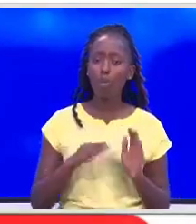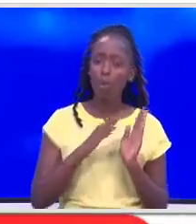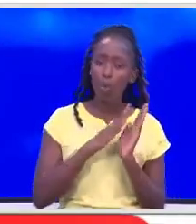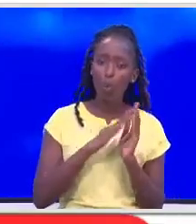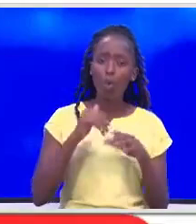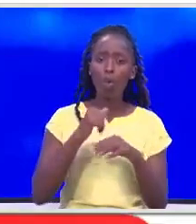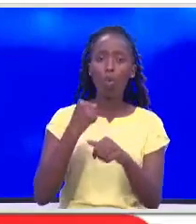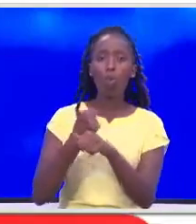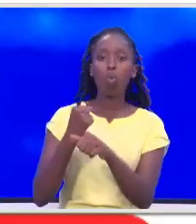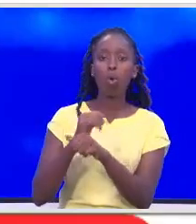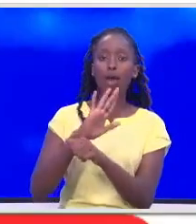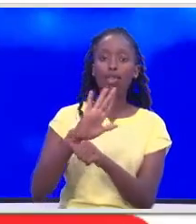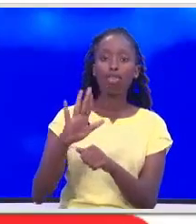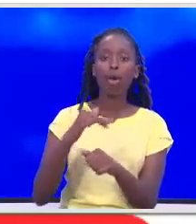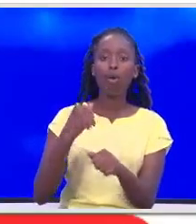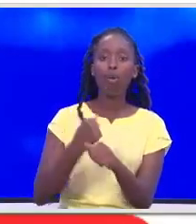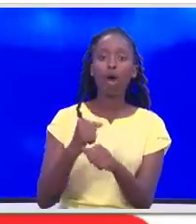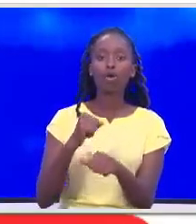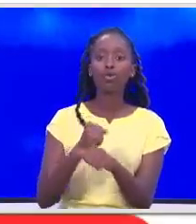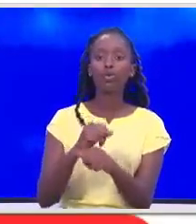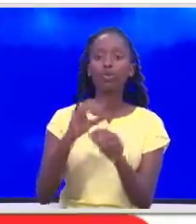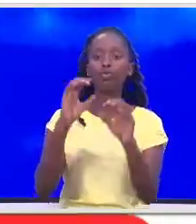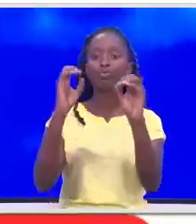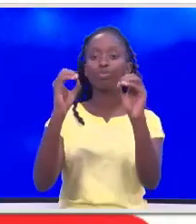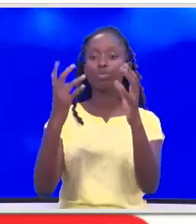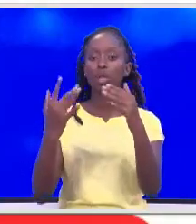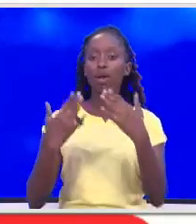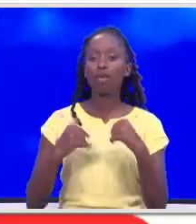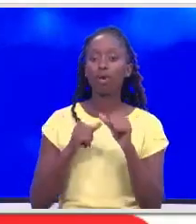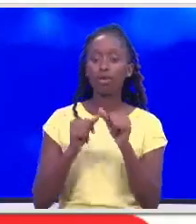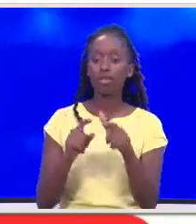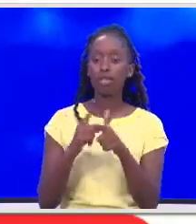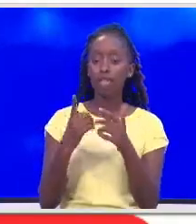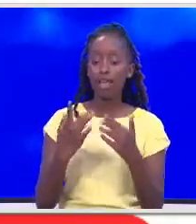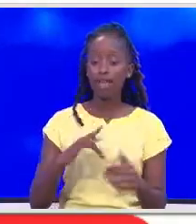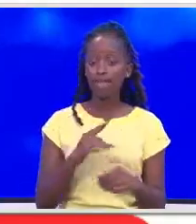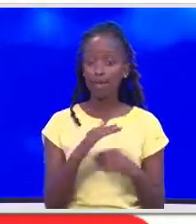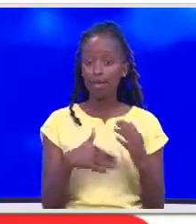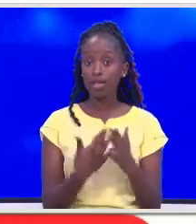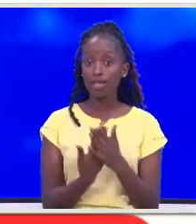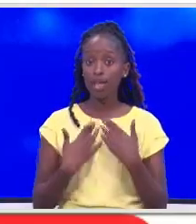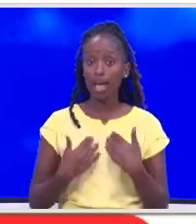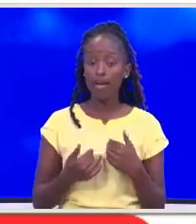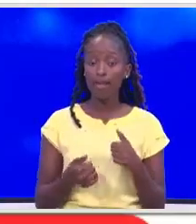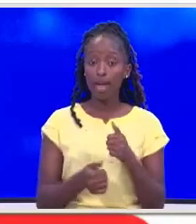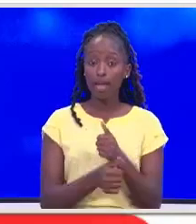kazini. Wanangorota na wananchi wako kwa hatari.